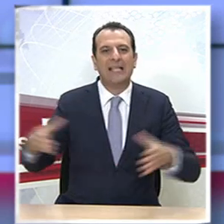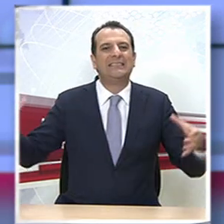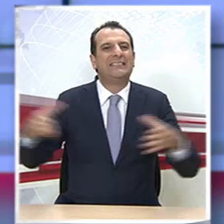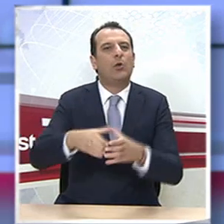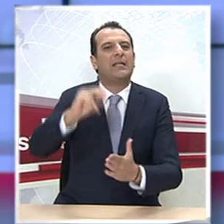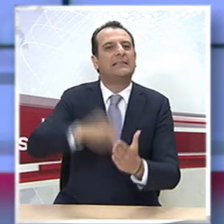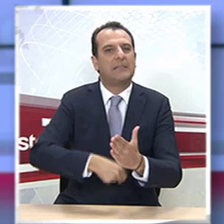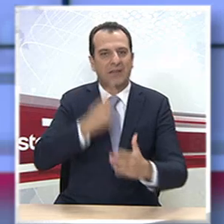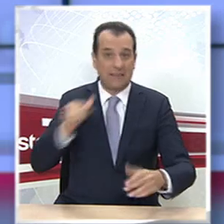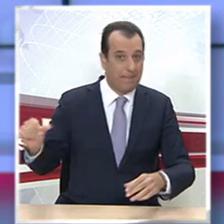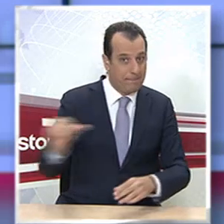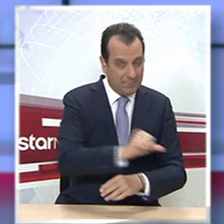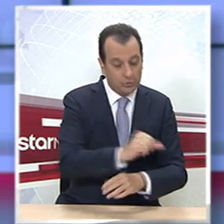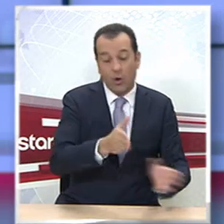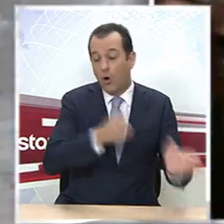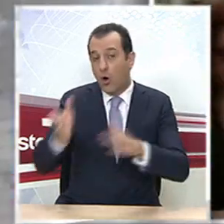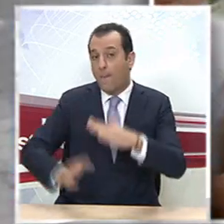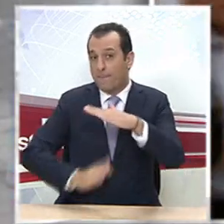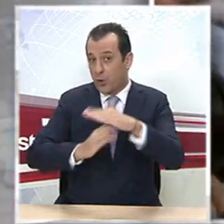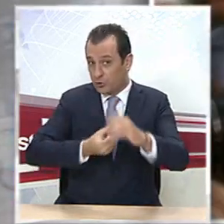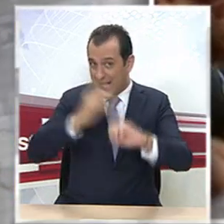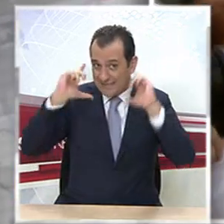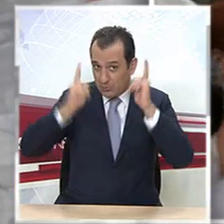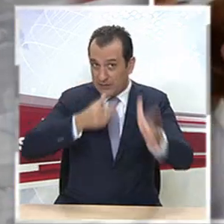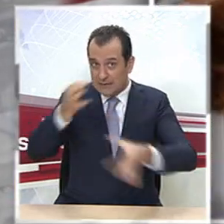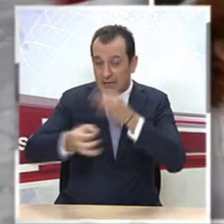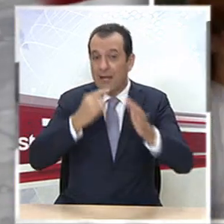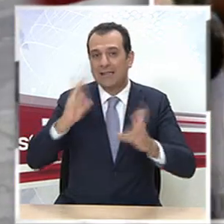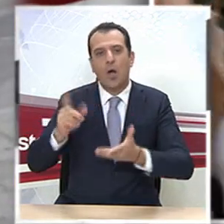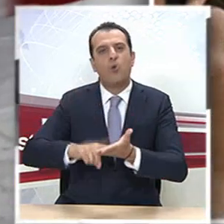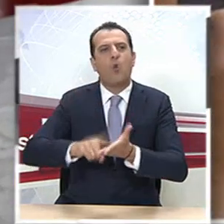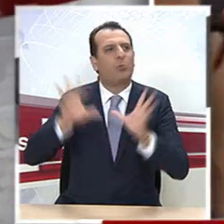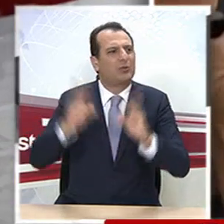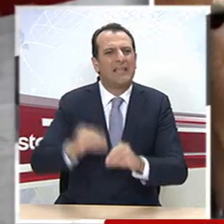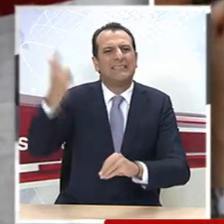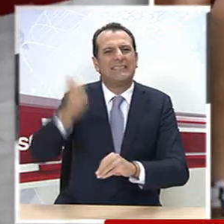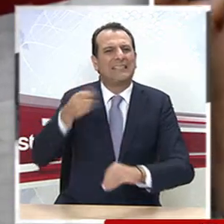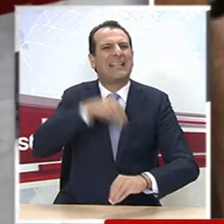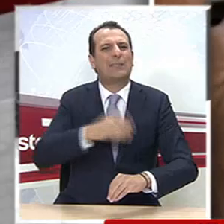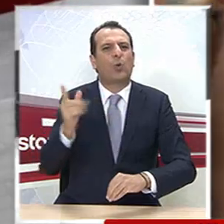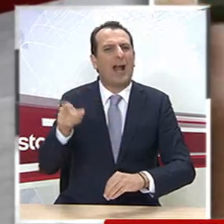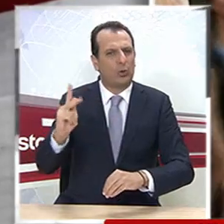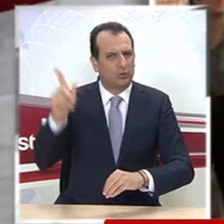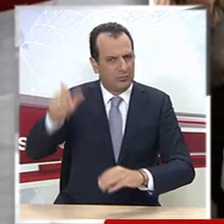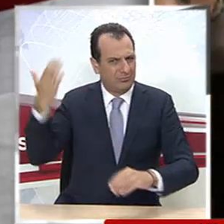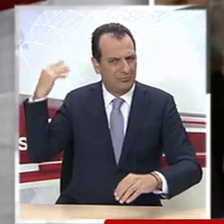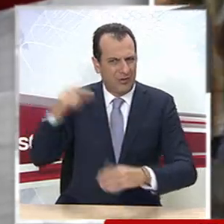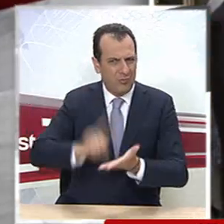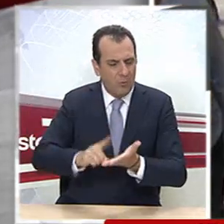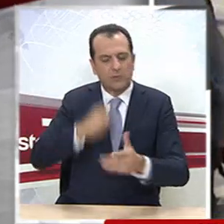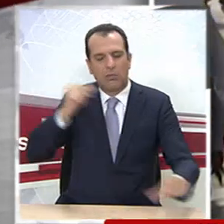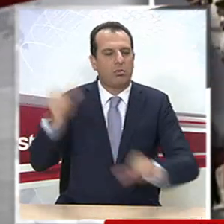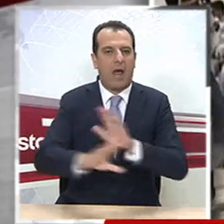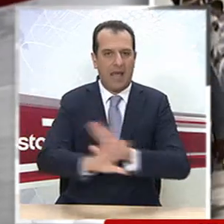οριστική κατάργηση του νόμου Κατρούγκαλου. Ανοίγματα προς την κεντροαριστερά αλλά και την κεντροδεξιά αναμένεται να περιλαμβάνει ο επικείμενος